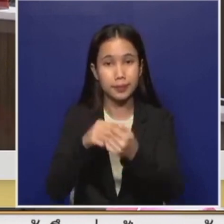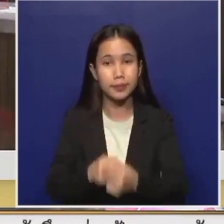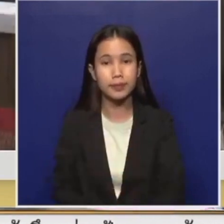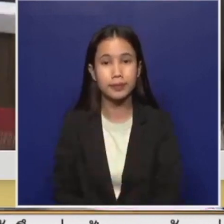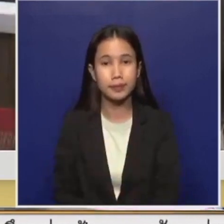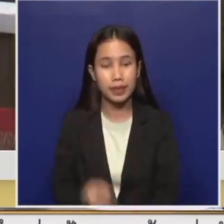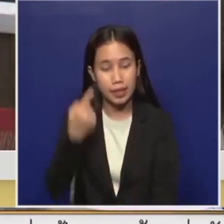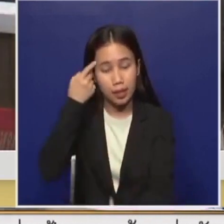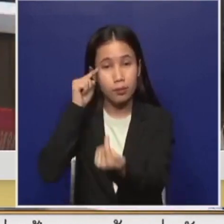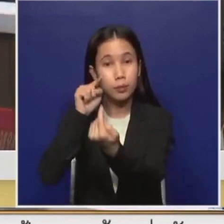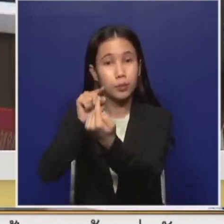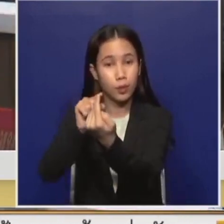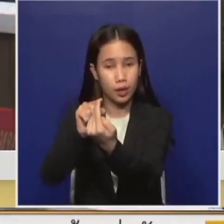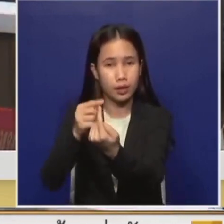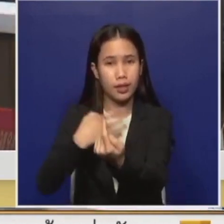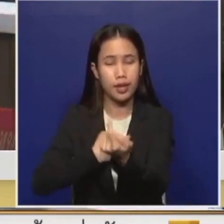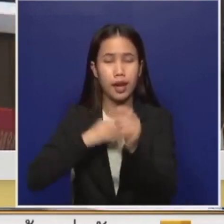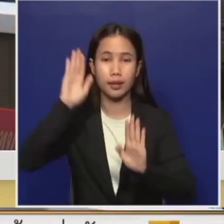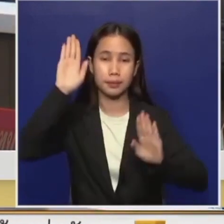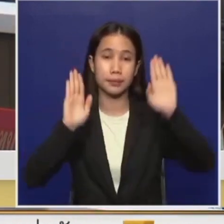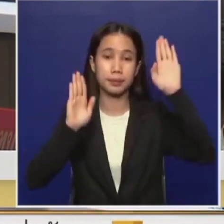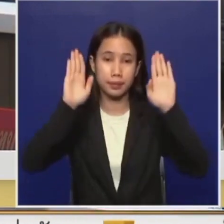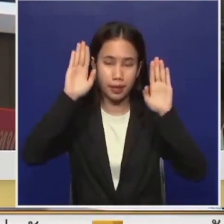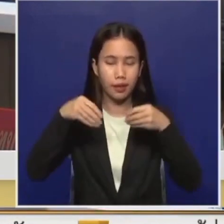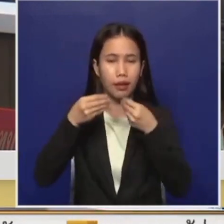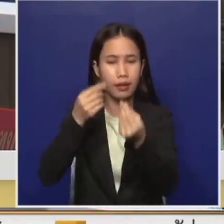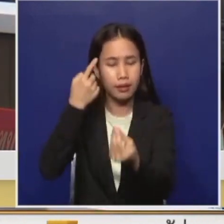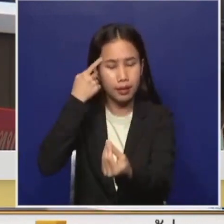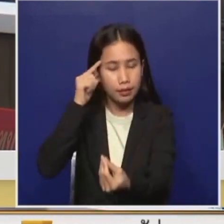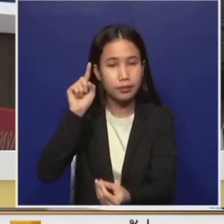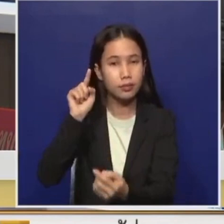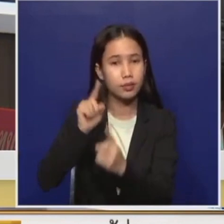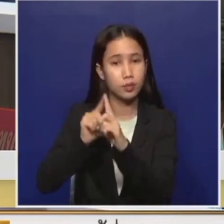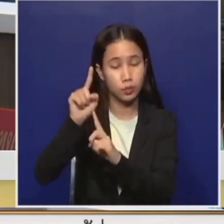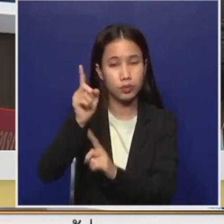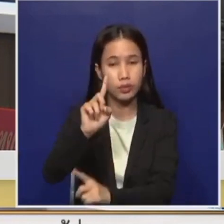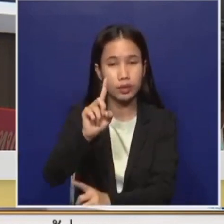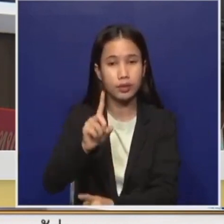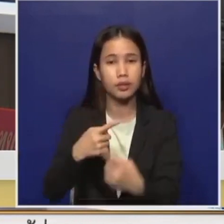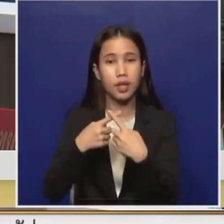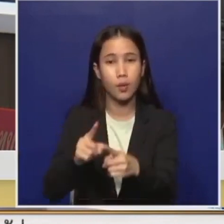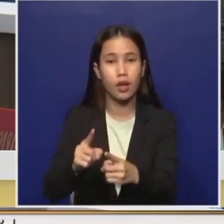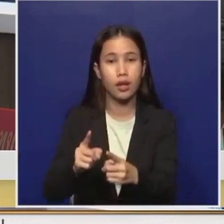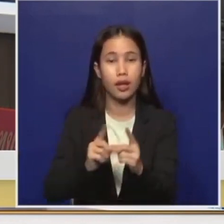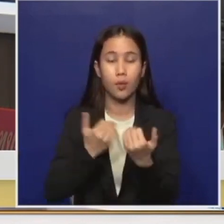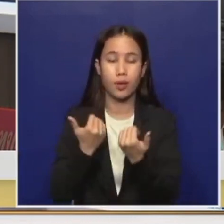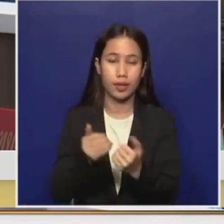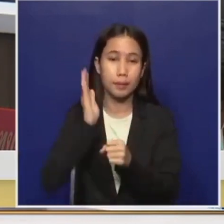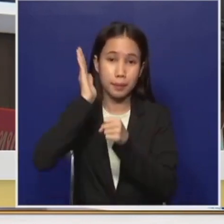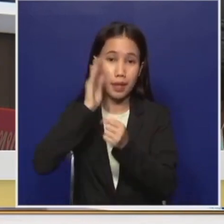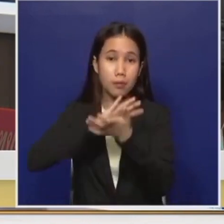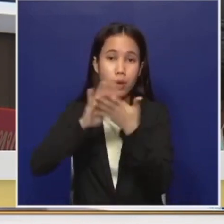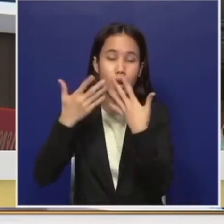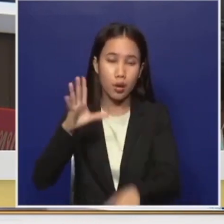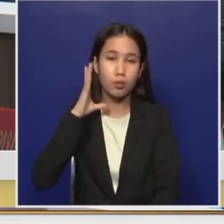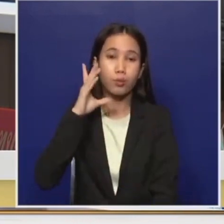ความมงหวางที่ผมอยากใหมประชาที่ไปไทยททส่นั้คือเบื้องลกและสูงสุดแต่ส่งที่จะเกิดข้หงจากอภิปลายวัี้นะครับพ